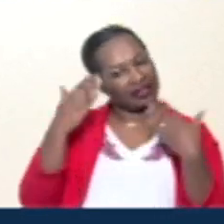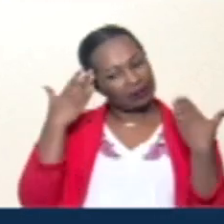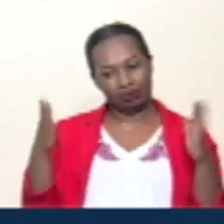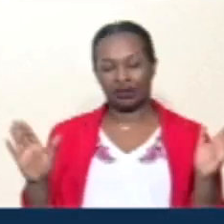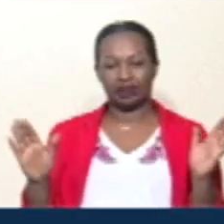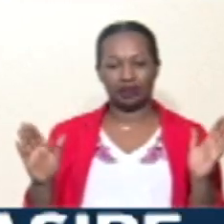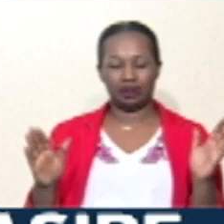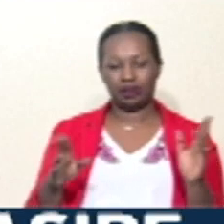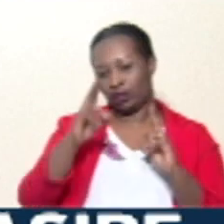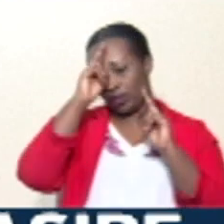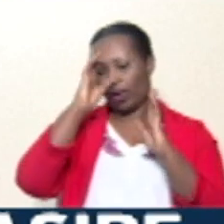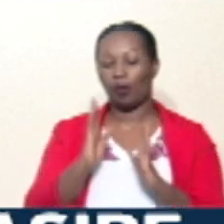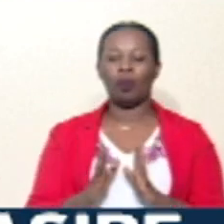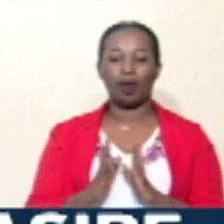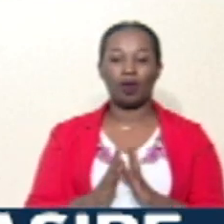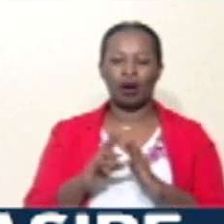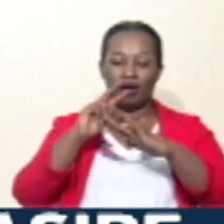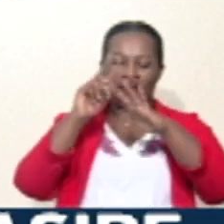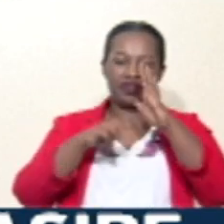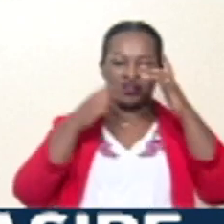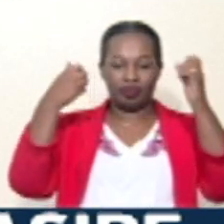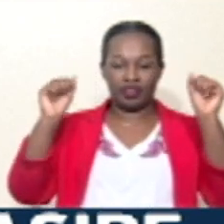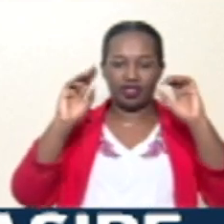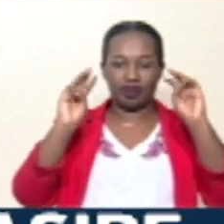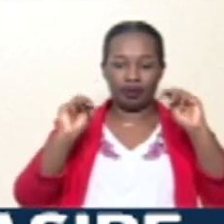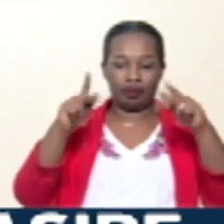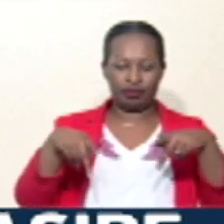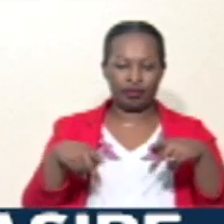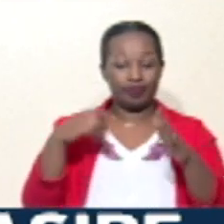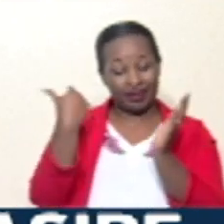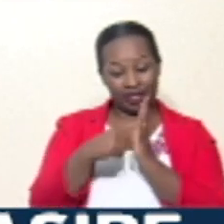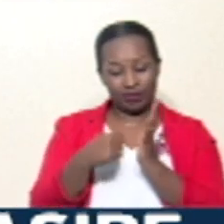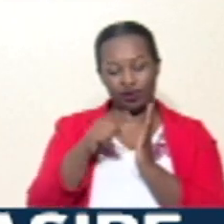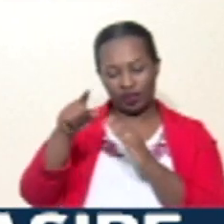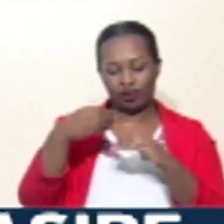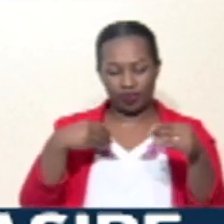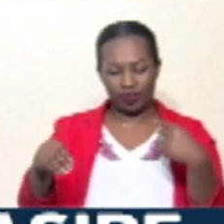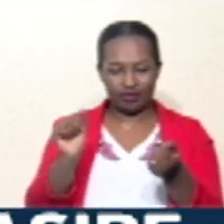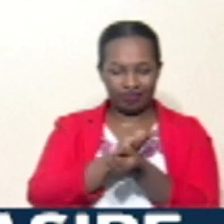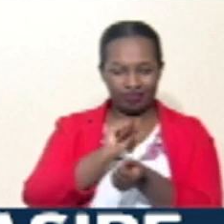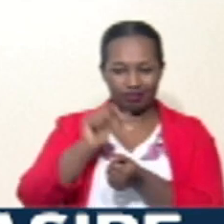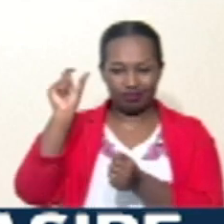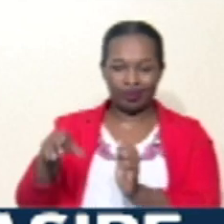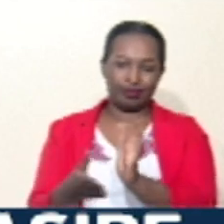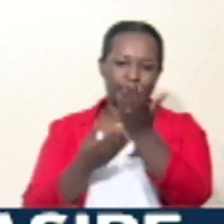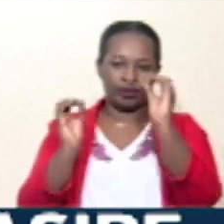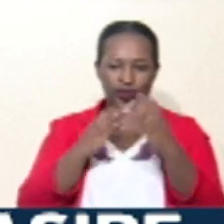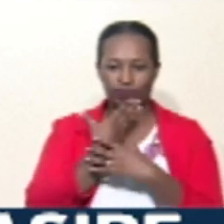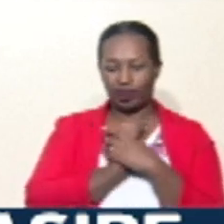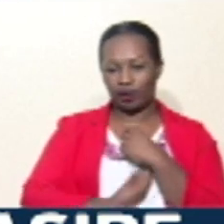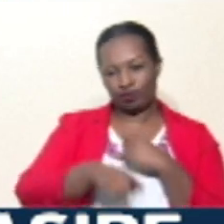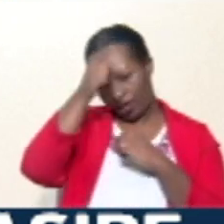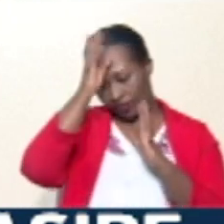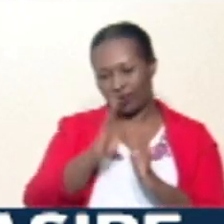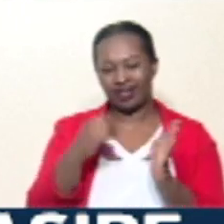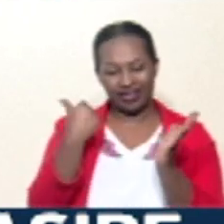biziho. N'abanyakubahwa ba vice perezida w'umutwe w'abadepite. Ikibazo cy'ibikoresho byangirika n'ibigire gikurikirana bigahombya abaturage ni kimwe mu